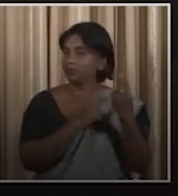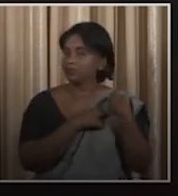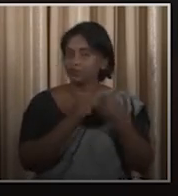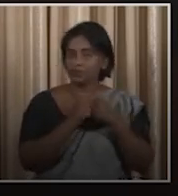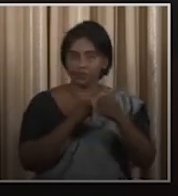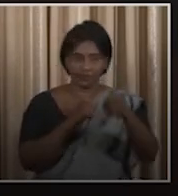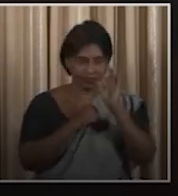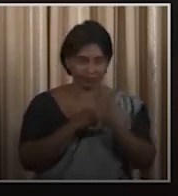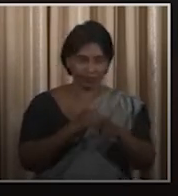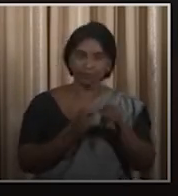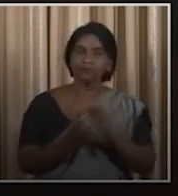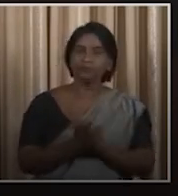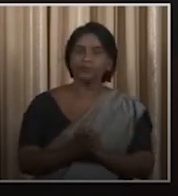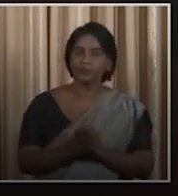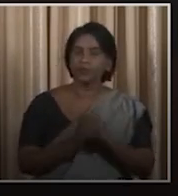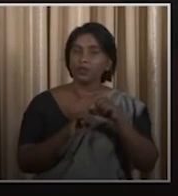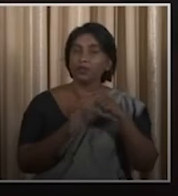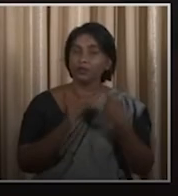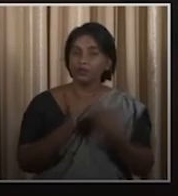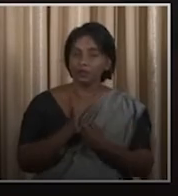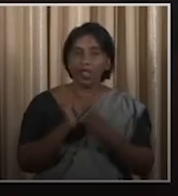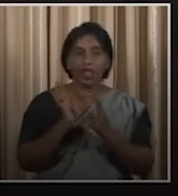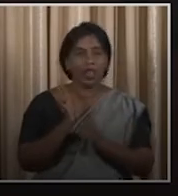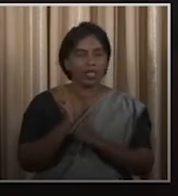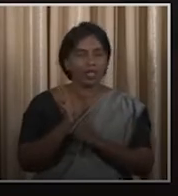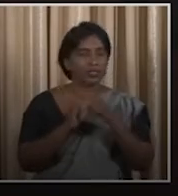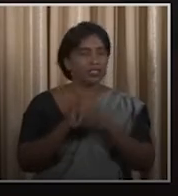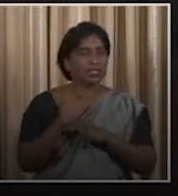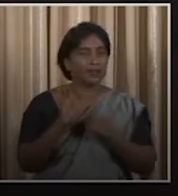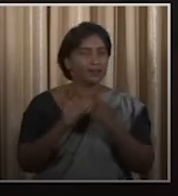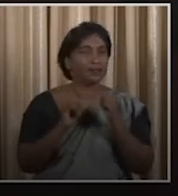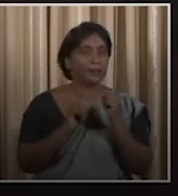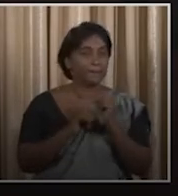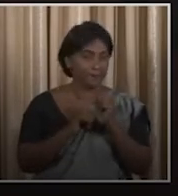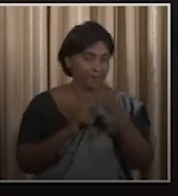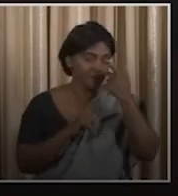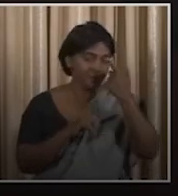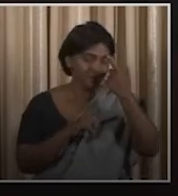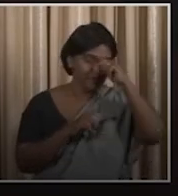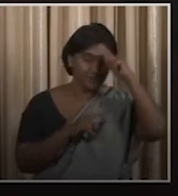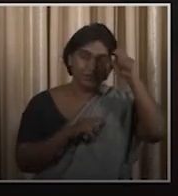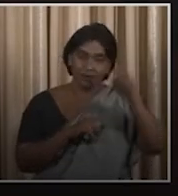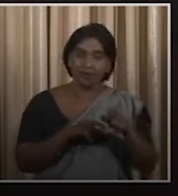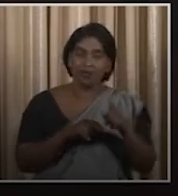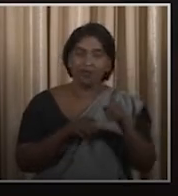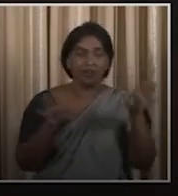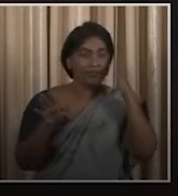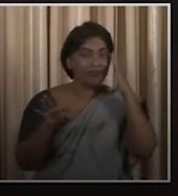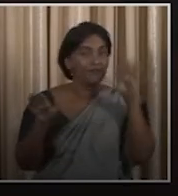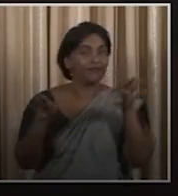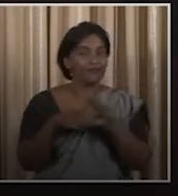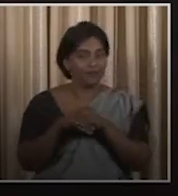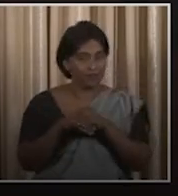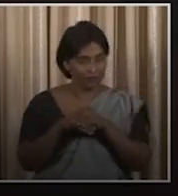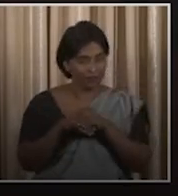කළ ආචාර්ය ලෙස්ටර් ජේම්ස් පීරිස් සූරින්ගේ දයාබර බිරින්දා